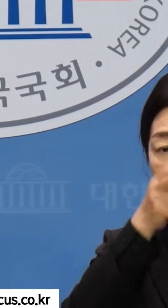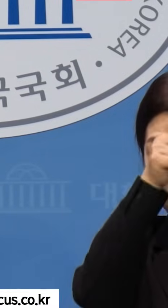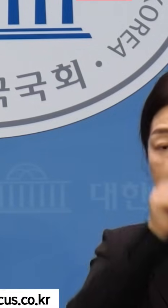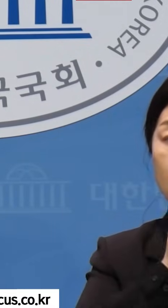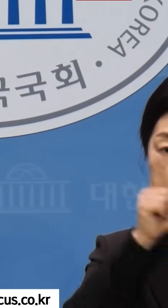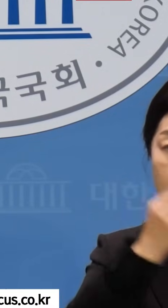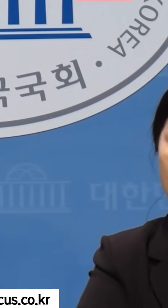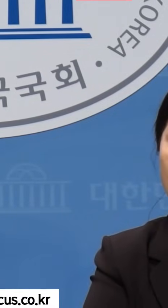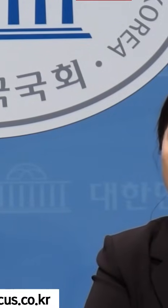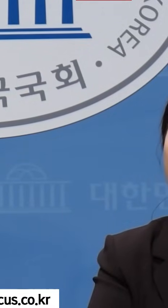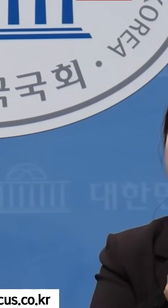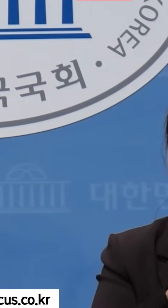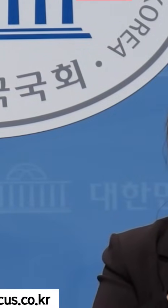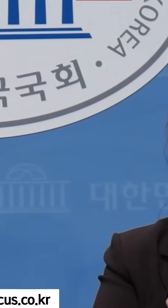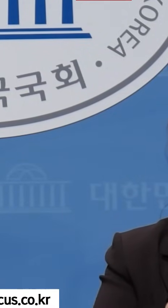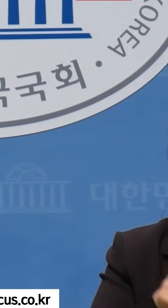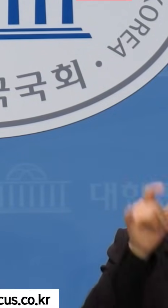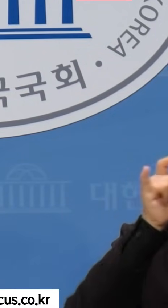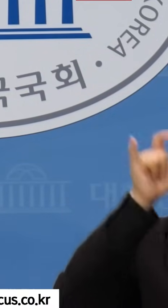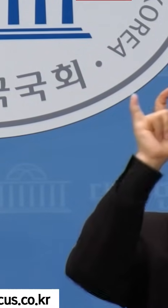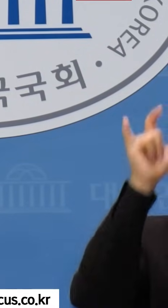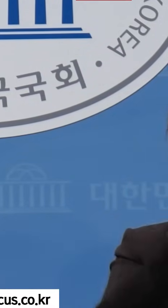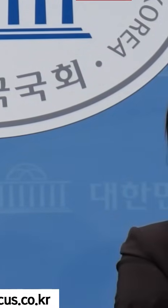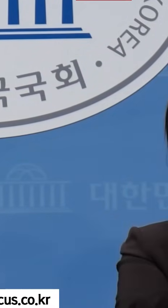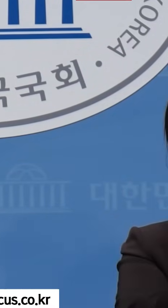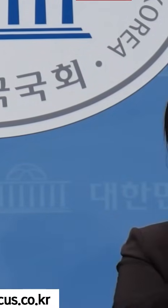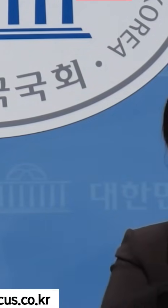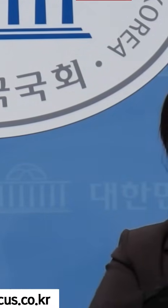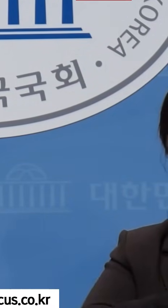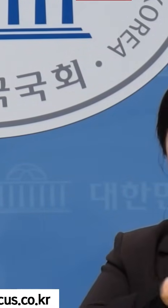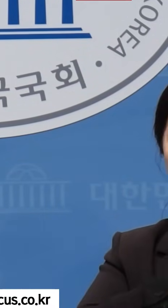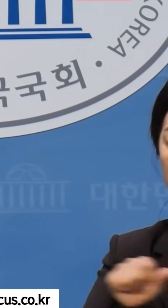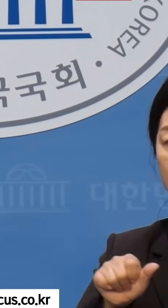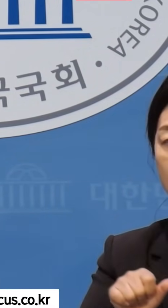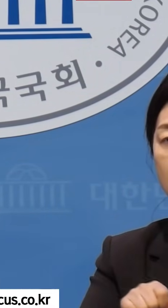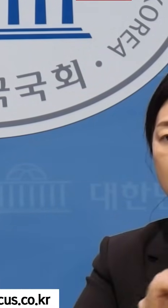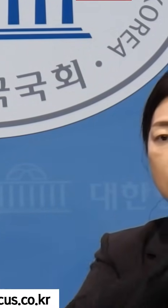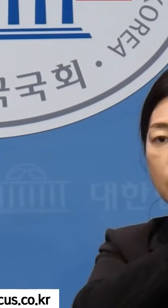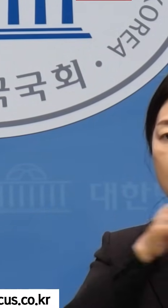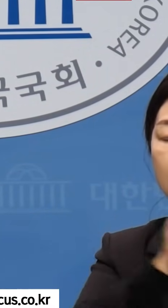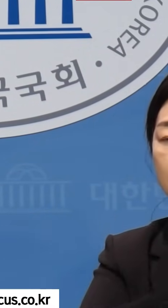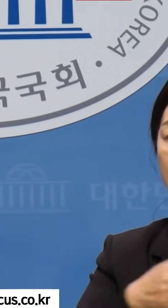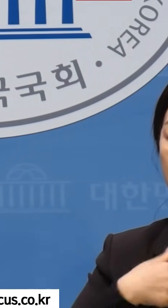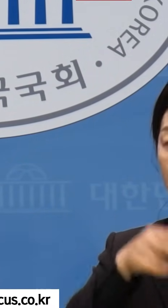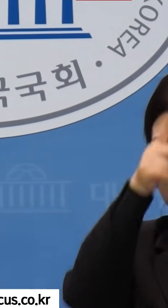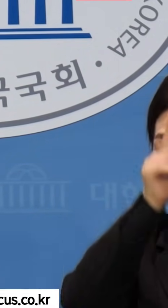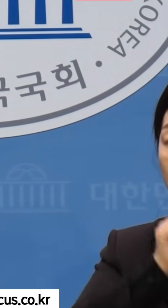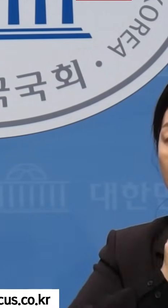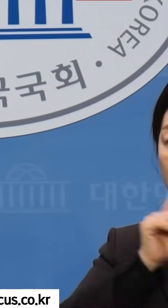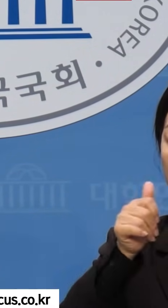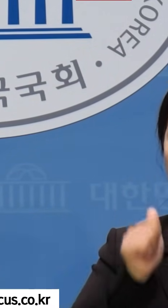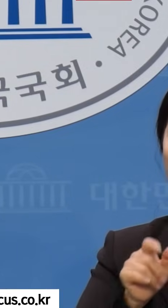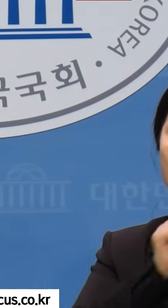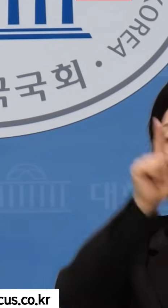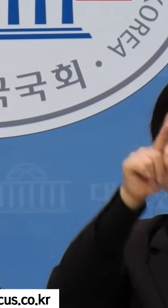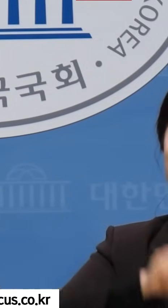검찰이 최순실 씨에 대한 명예훼손 혐의로 저를 기소한 것에 대해 오늘 입장을 밝히고자